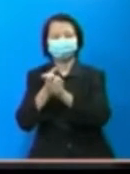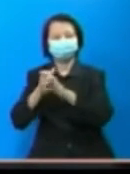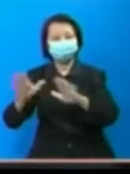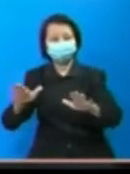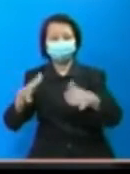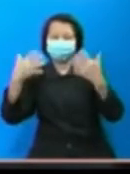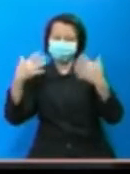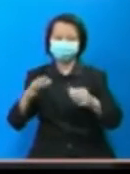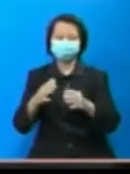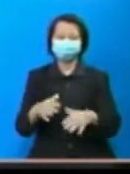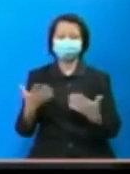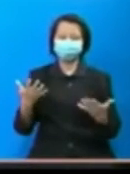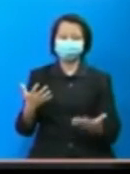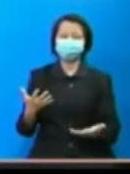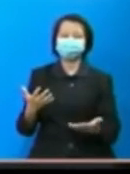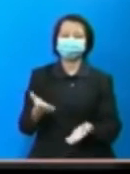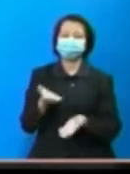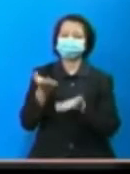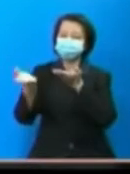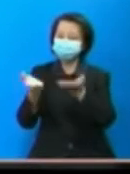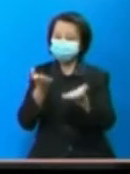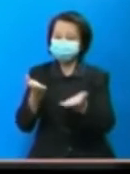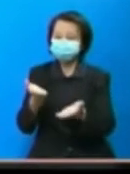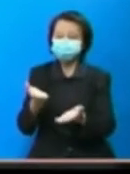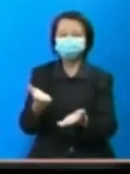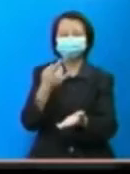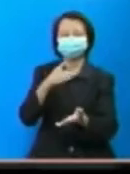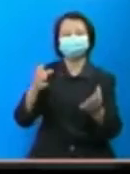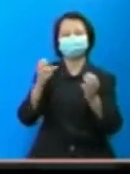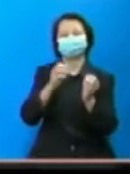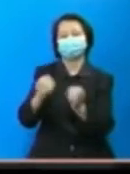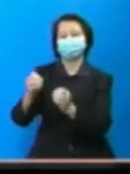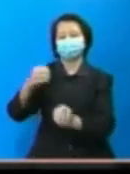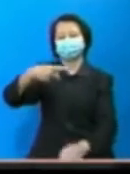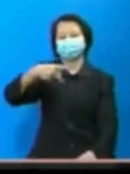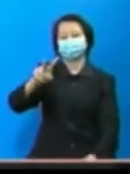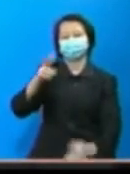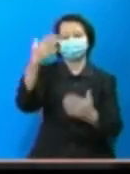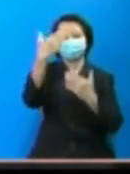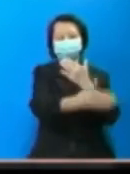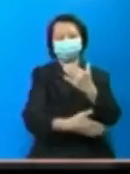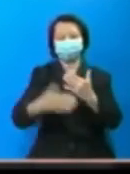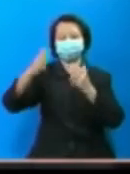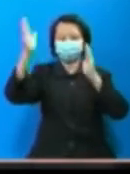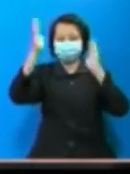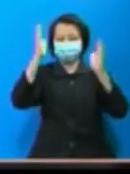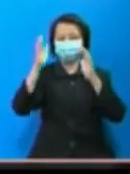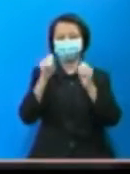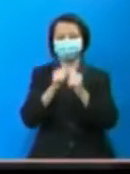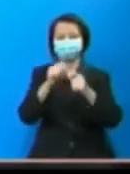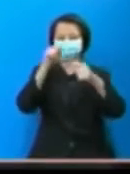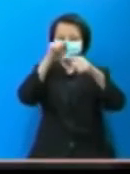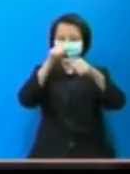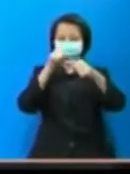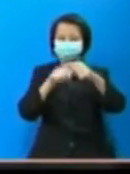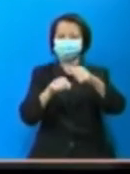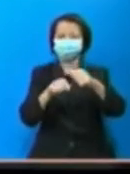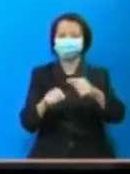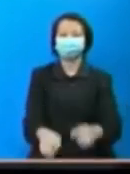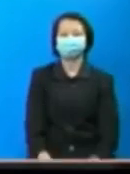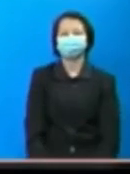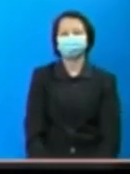telah menyumbang Bakti dalam pengoperasian TV diseluruh negara dengan pecahan seperti